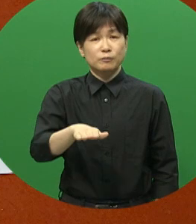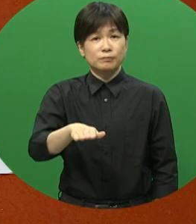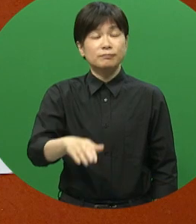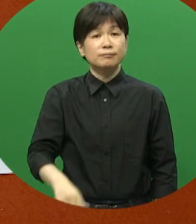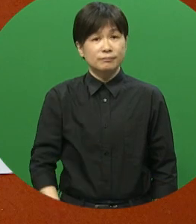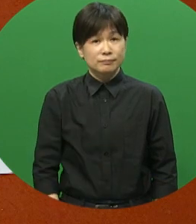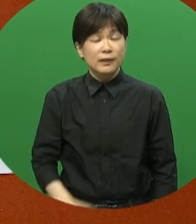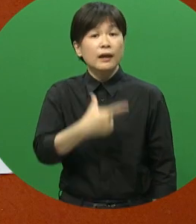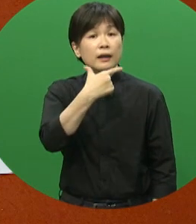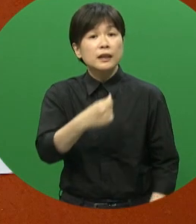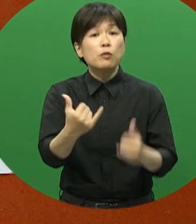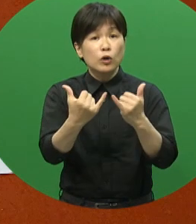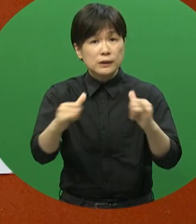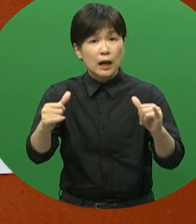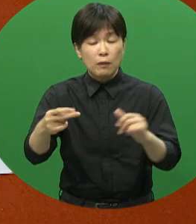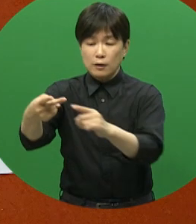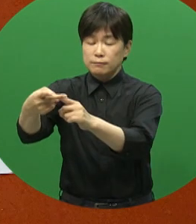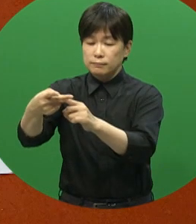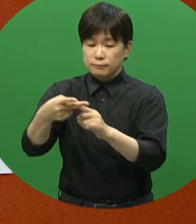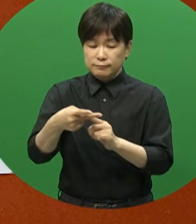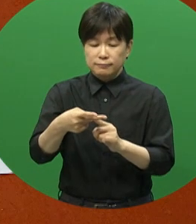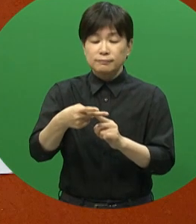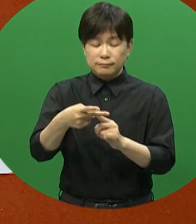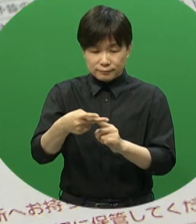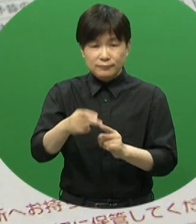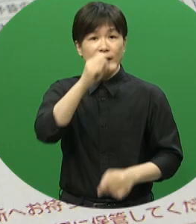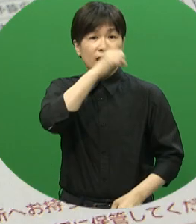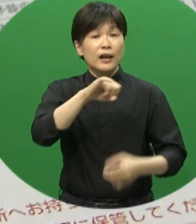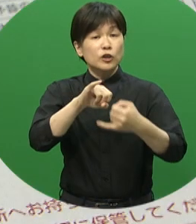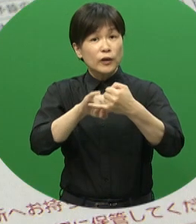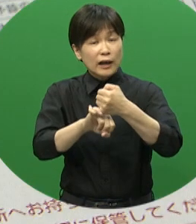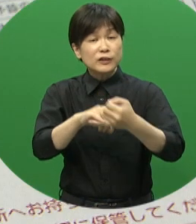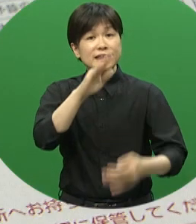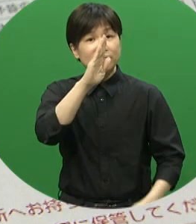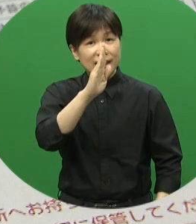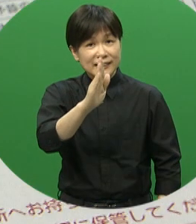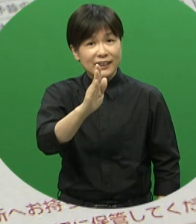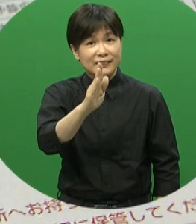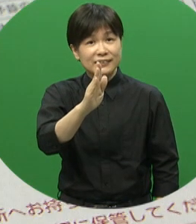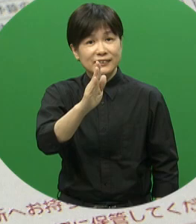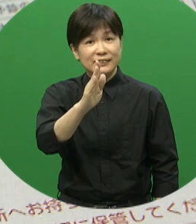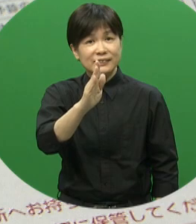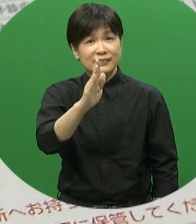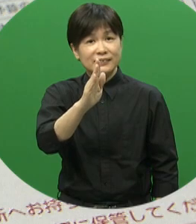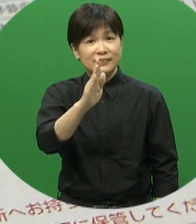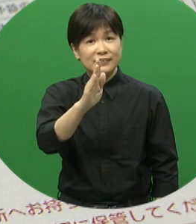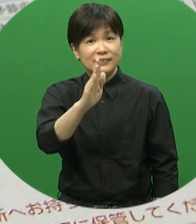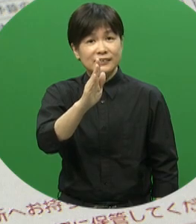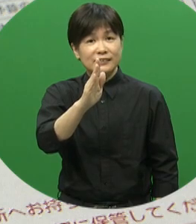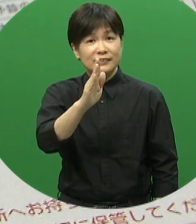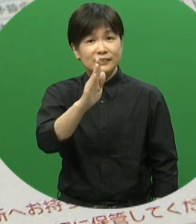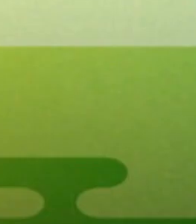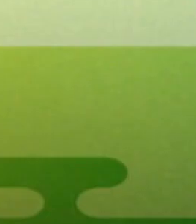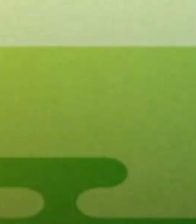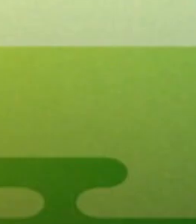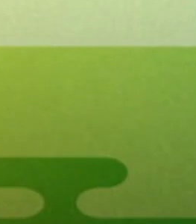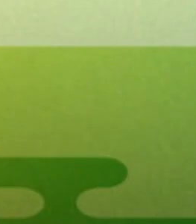内が届きますので、接種を希望される方はお手元に届いたら予約の手続きをお願いします